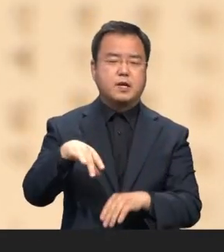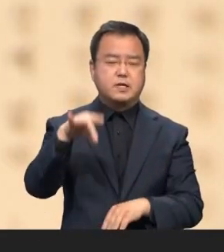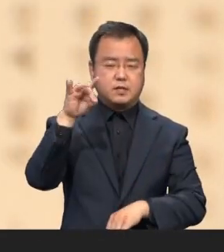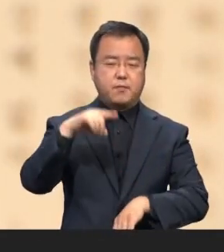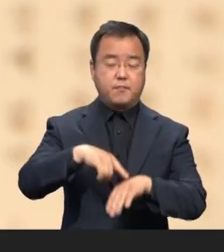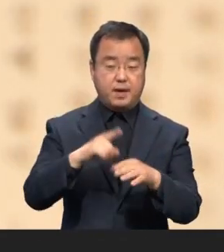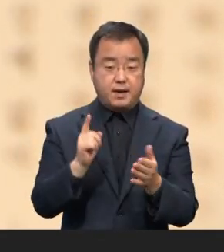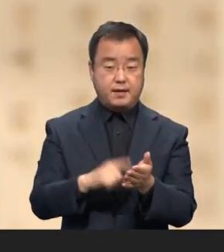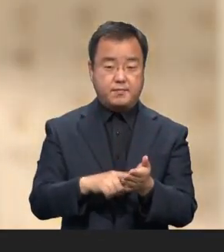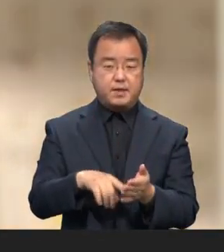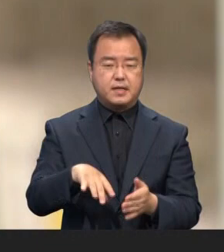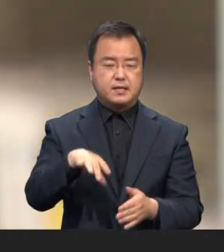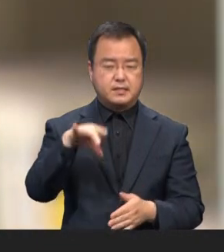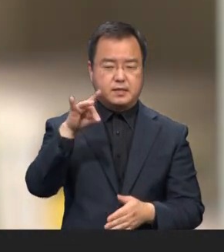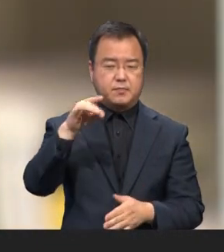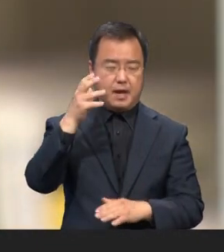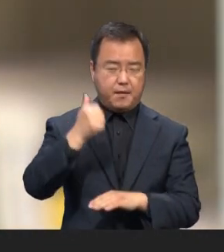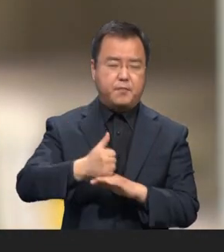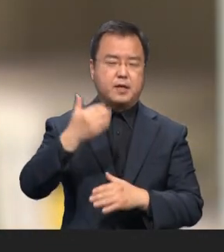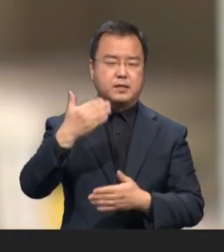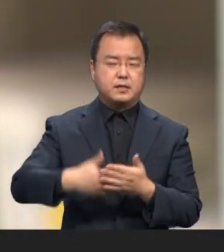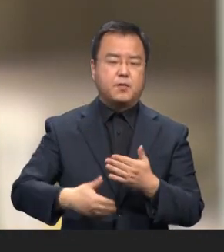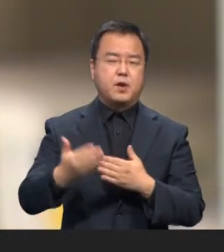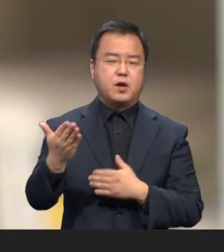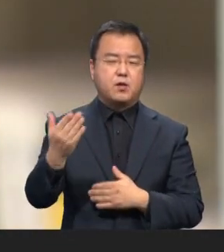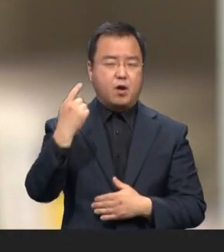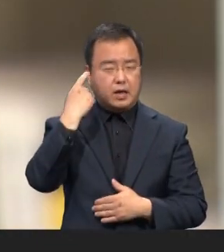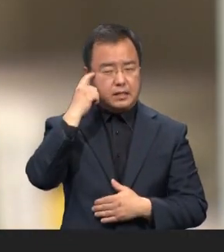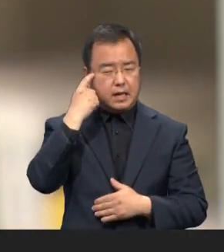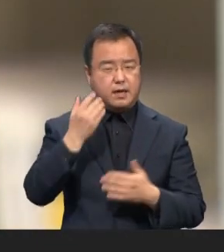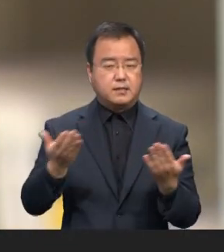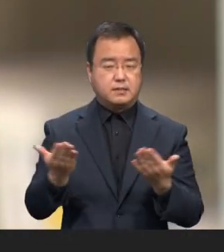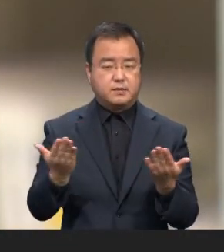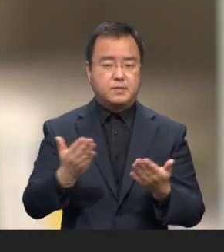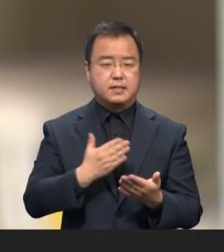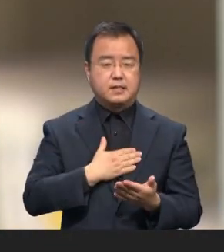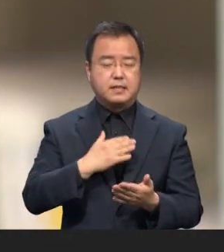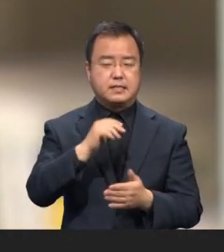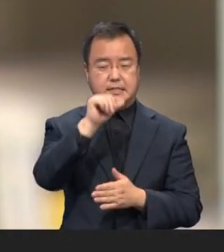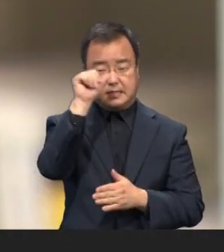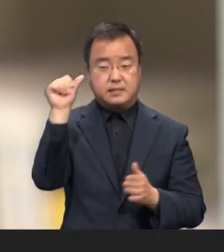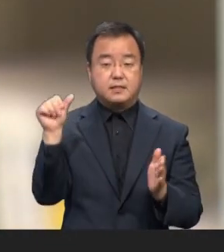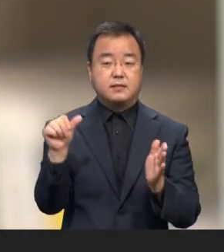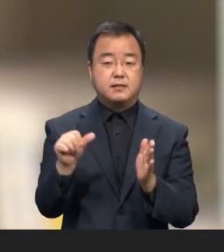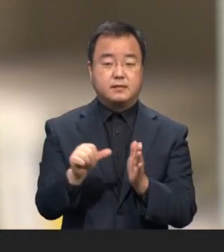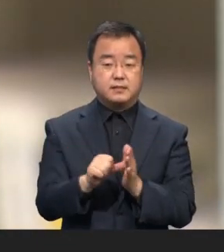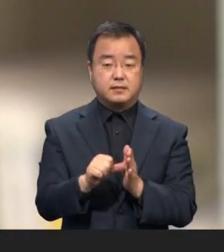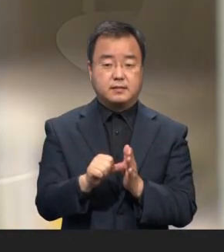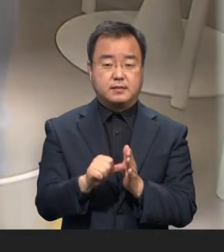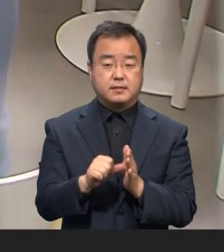처음이자 마지막으로 남긴 시집 너를 생각하는 것이 나의 일생이었지입니다.